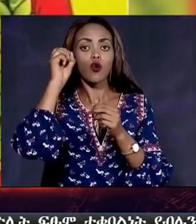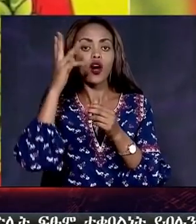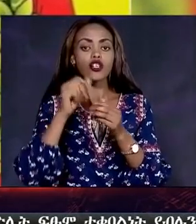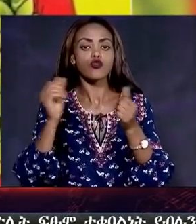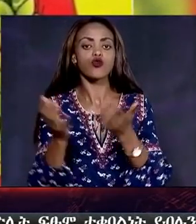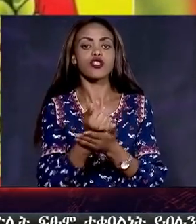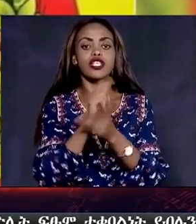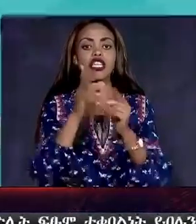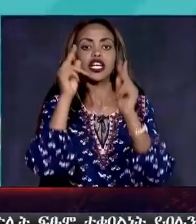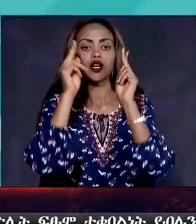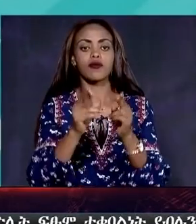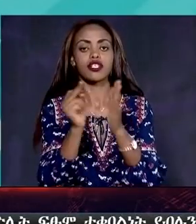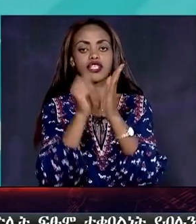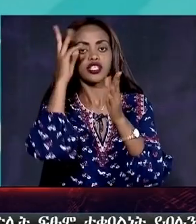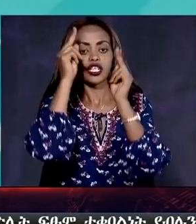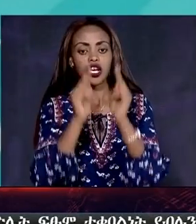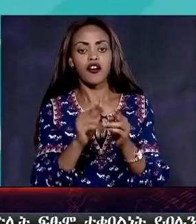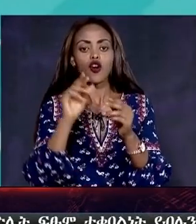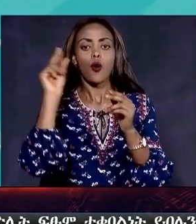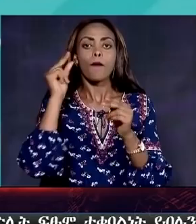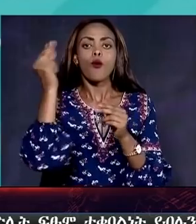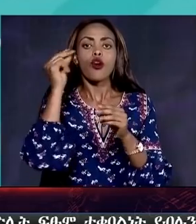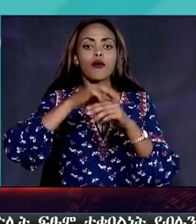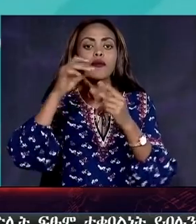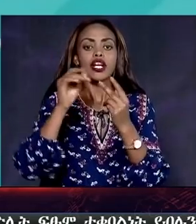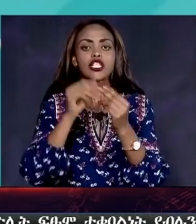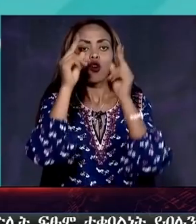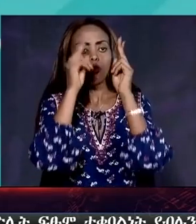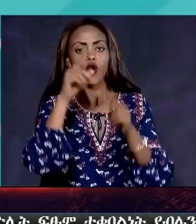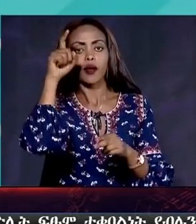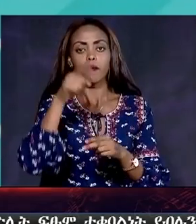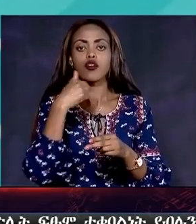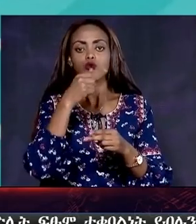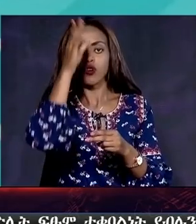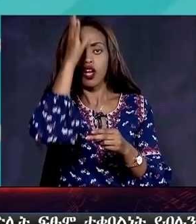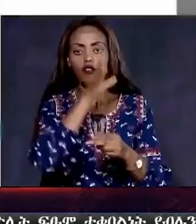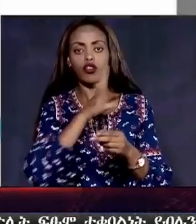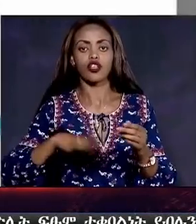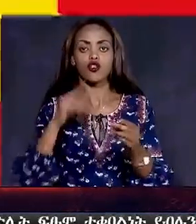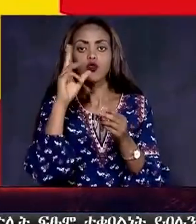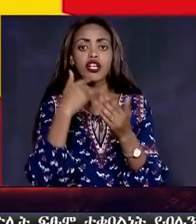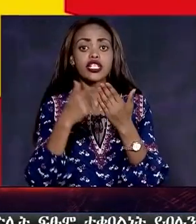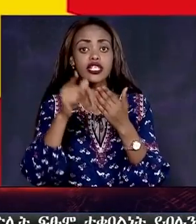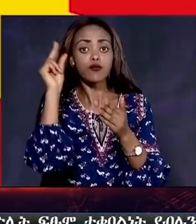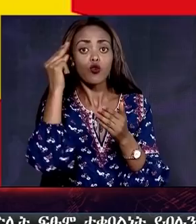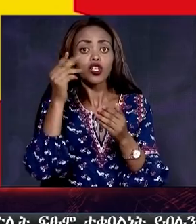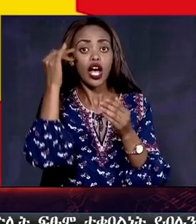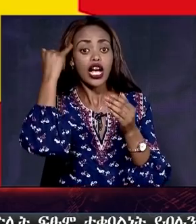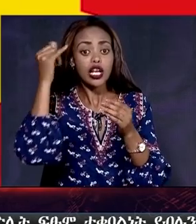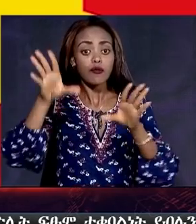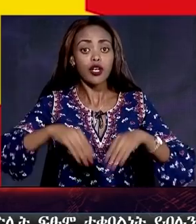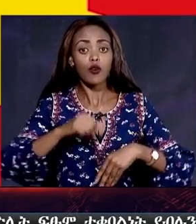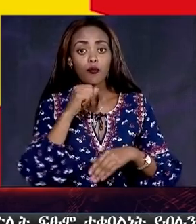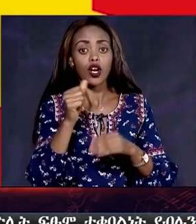ሕገ መንግስቲ ዘኽበረ ውሳነ ቦርድ መረፃ ከኽብሮ ይግባእ ዝበሉ ኣይተ ጌታቸው ረዳ ይኹን እምበር እቲ ቦርድ ነዚ ሓሳብ ዘይምቕባሉ